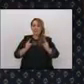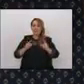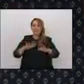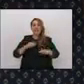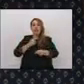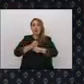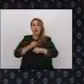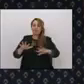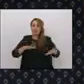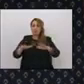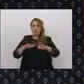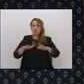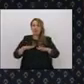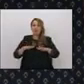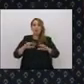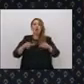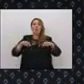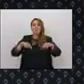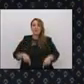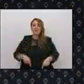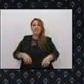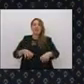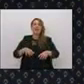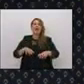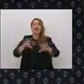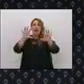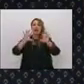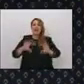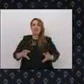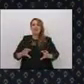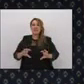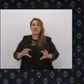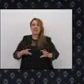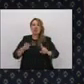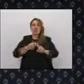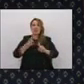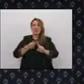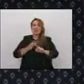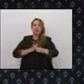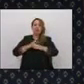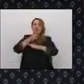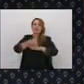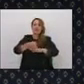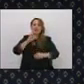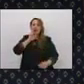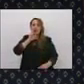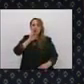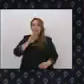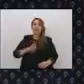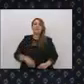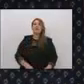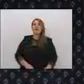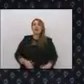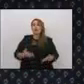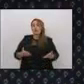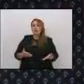مستوى الحكومة على مستوى الإدارات والوزارات المعنية لتخطي هذه الصعوبات. وللإشارة فإن